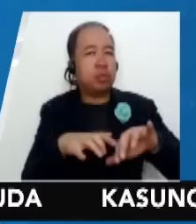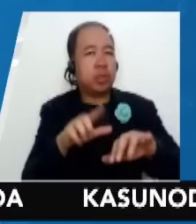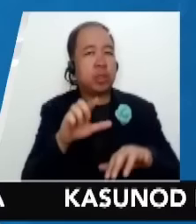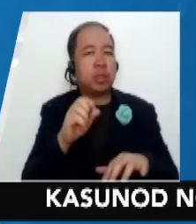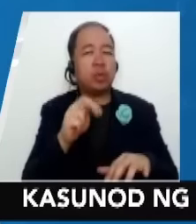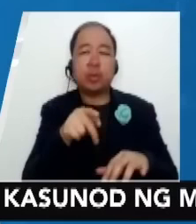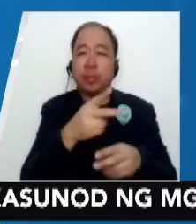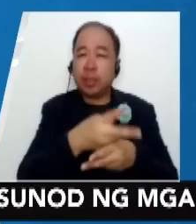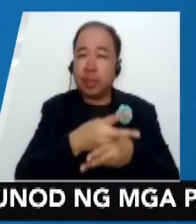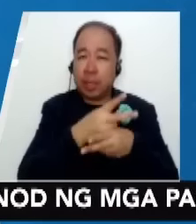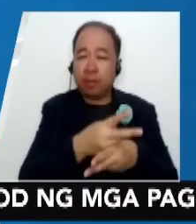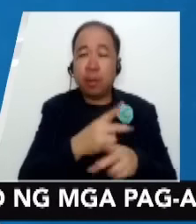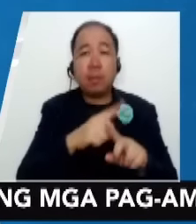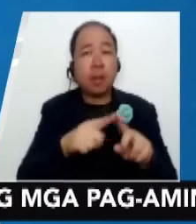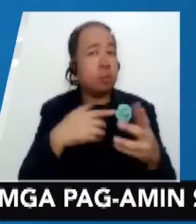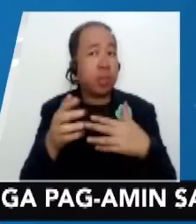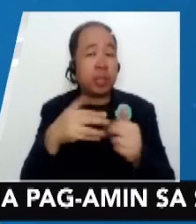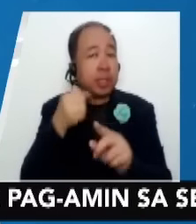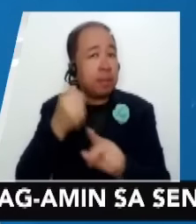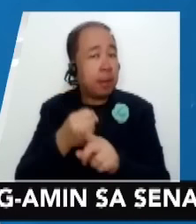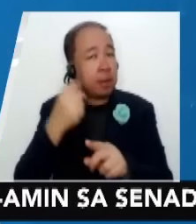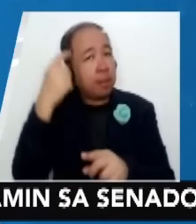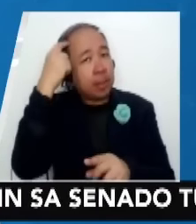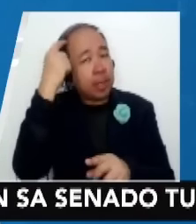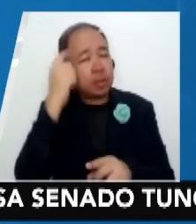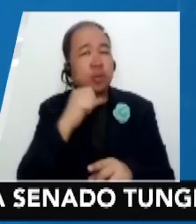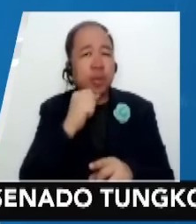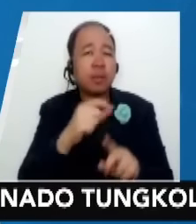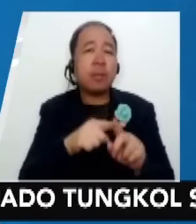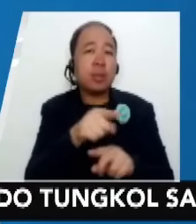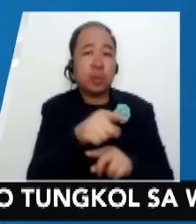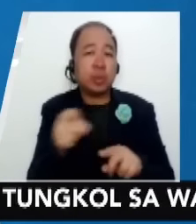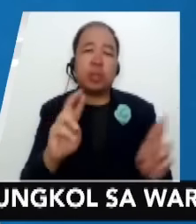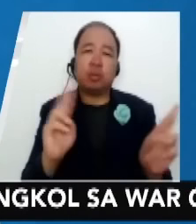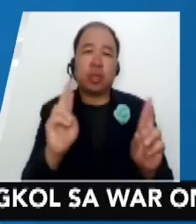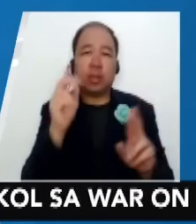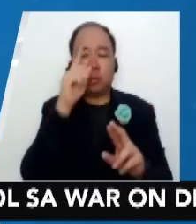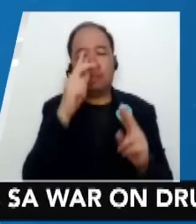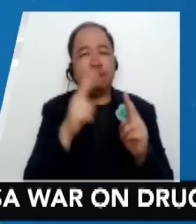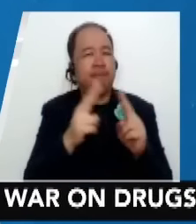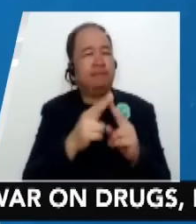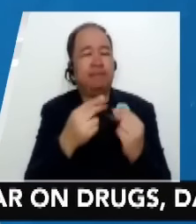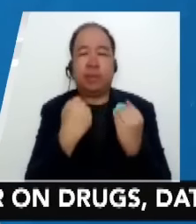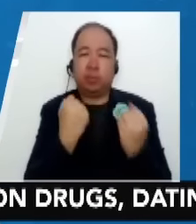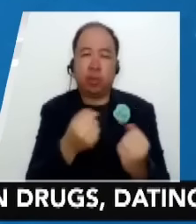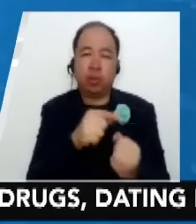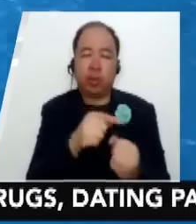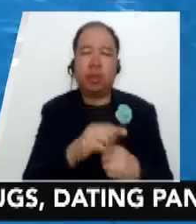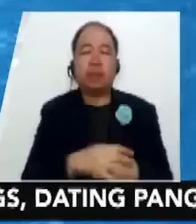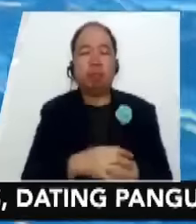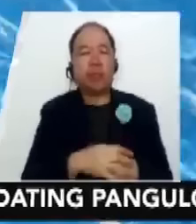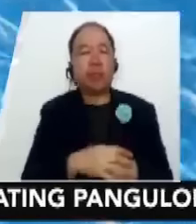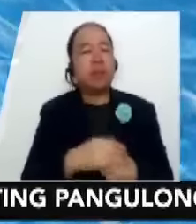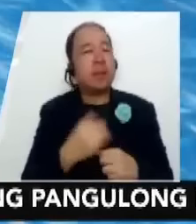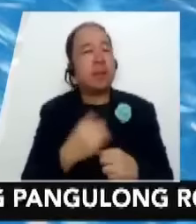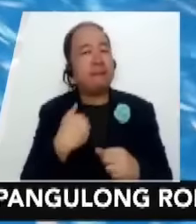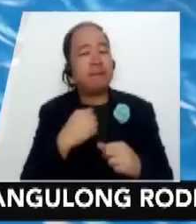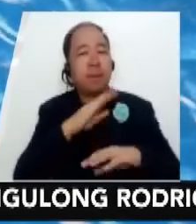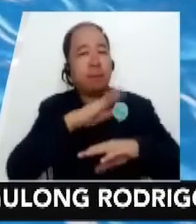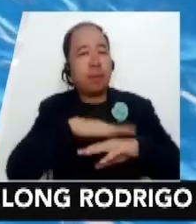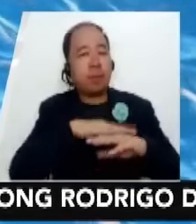mag-landfall man po hindi dito sa Batanes, dapat pa rin po maging handa dahil napakalakas nga po ng bagyo. May babala ng storm surge o daluyong